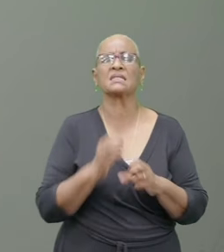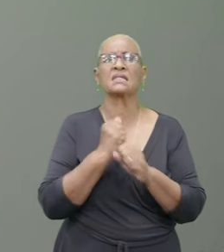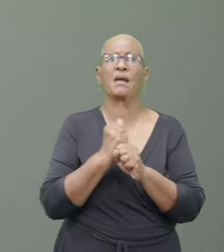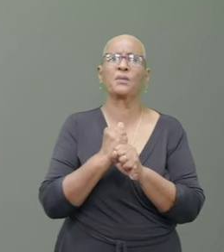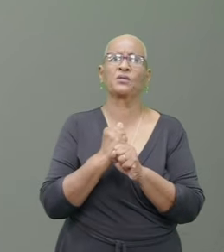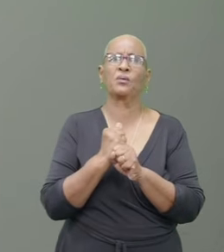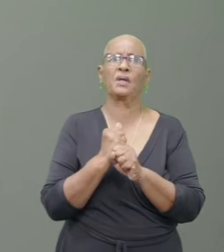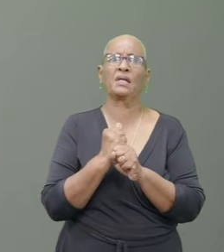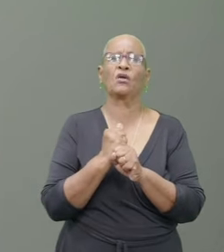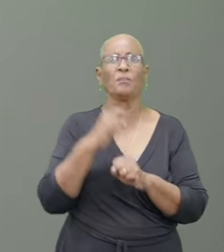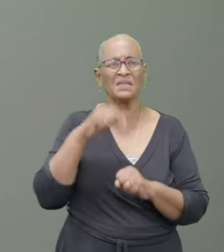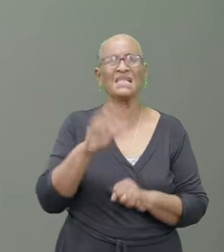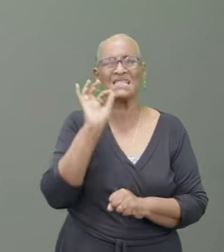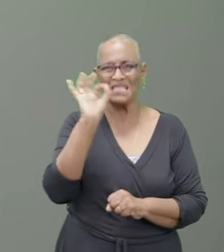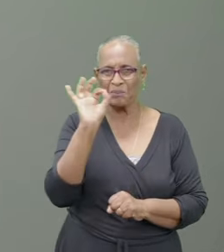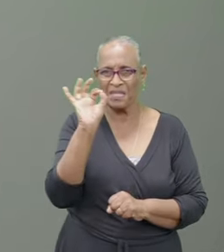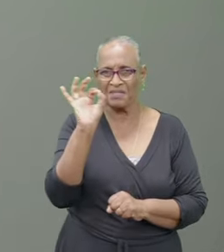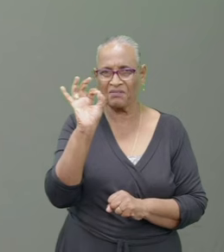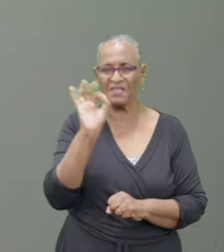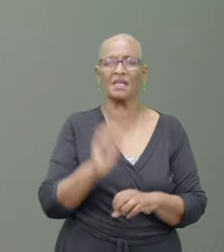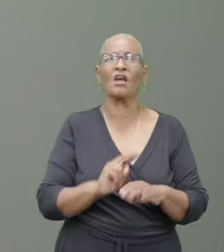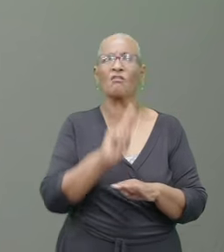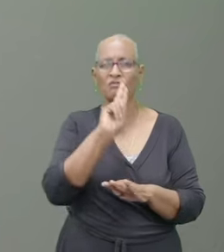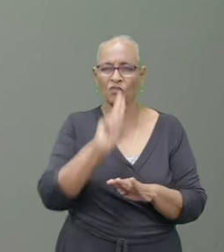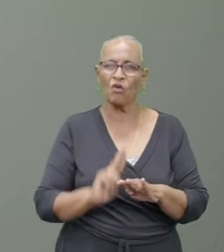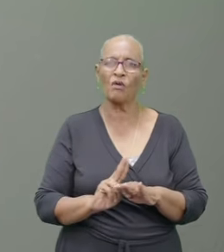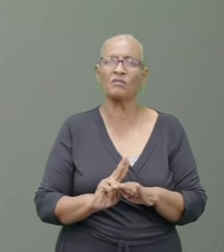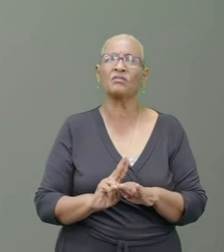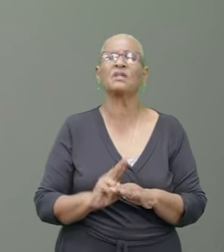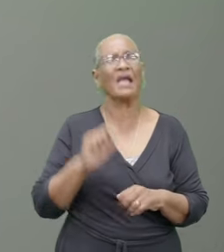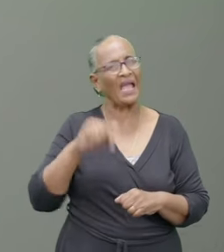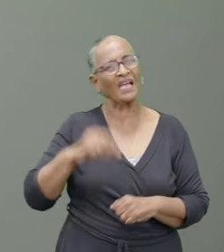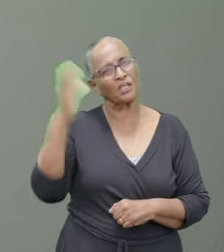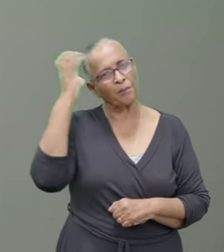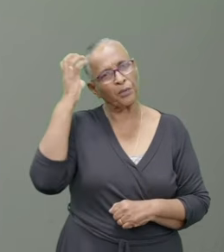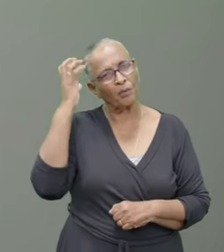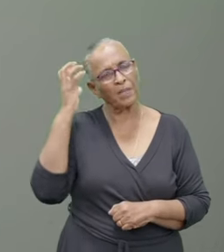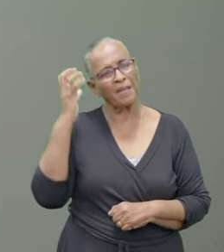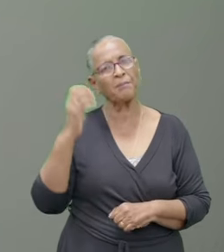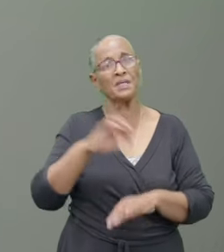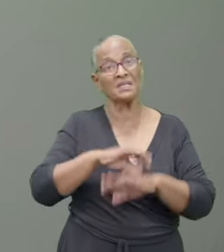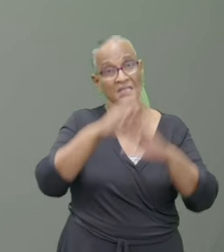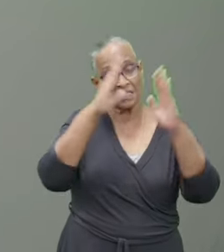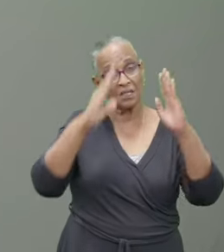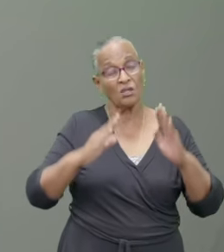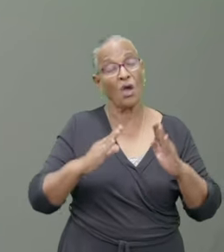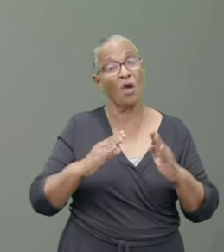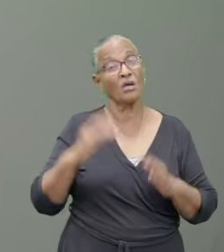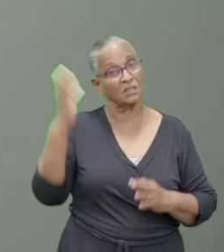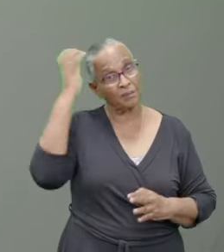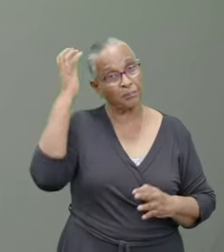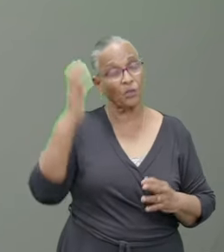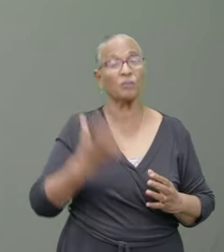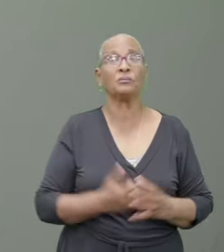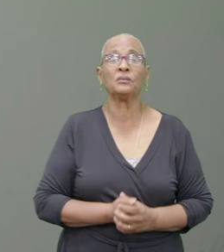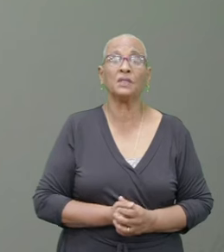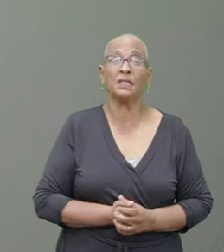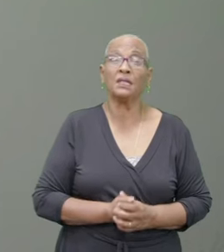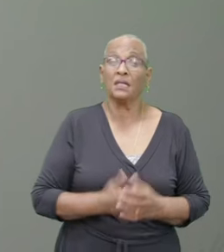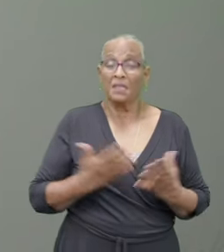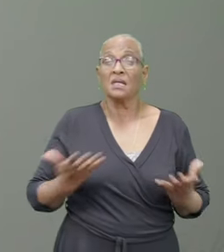dit specifiek probleem, maar ook de overleving van ziekenhuizen, want het is een veel groter probleem, ook de overleving van